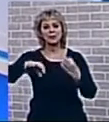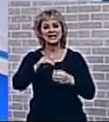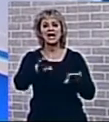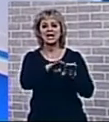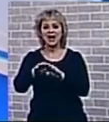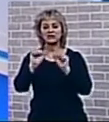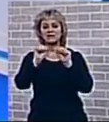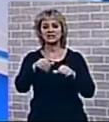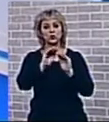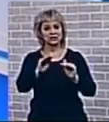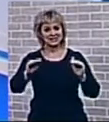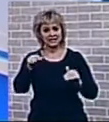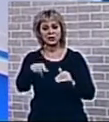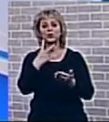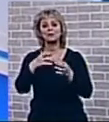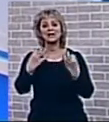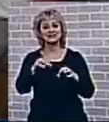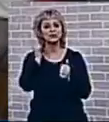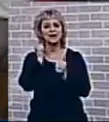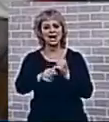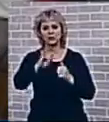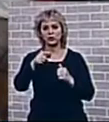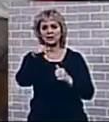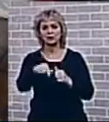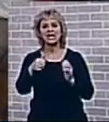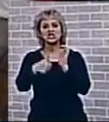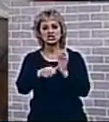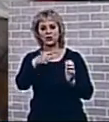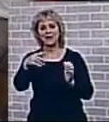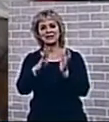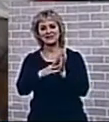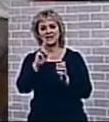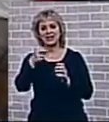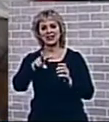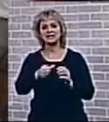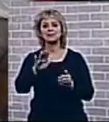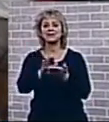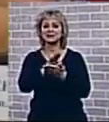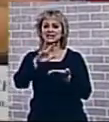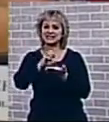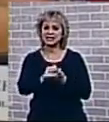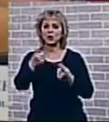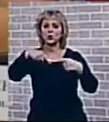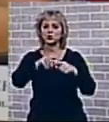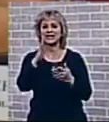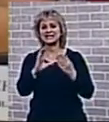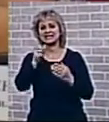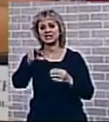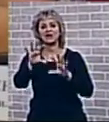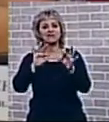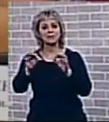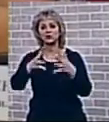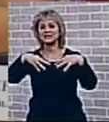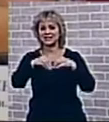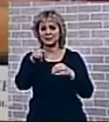«Равные возможности детям». Он позволит каждому ребенку с 6 по 9 класс бесплатно заниматься в кружке или секции по выбору